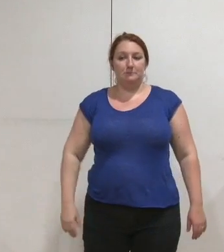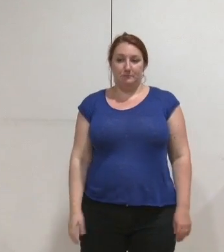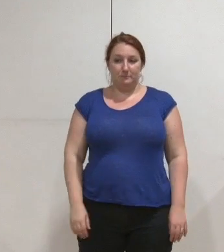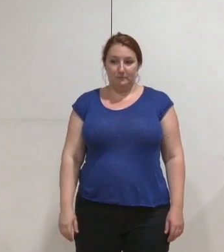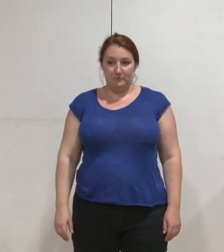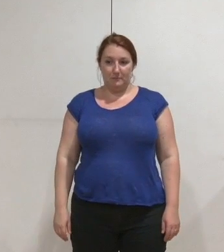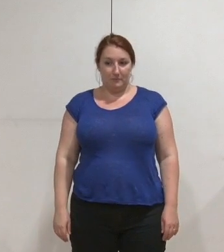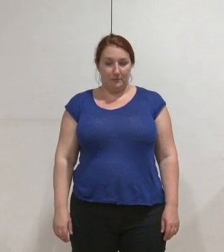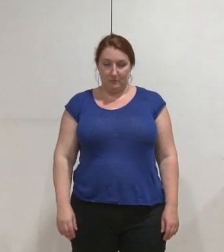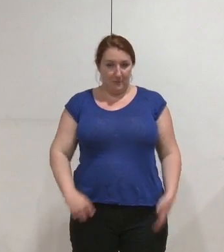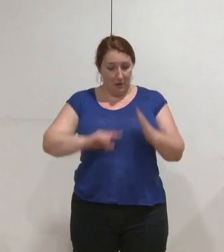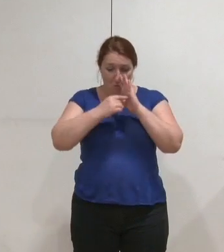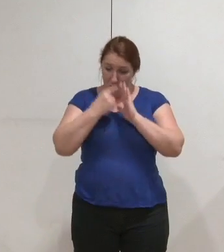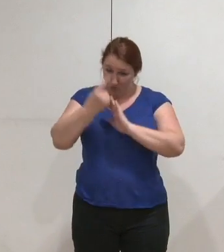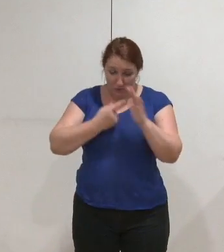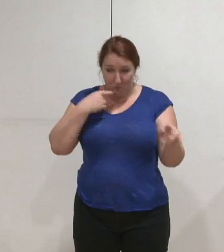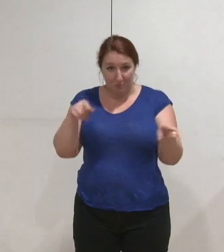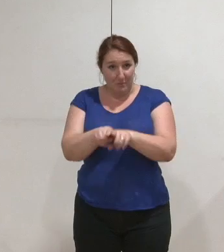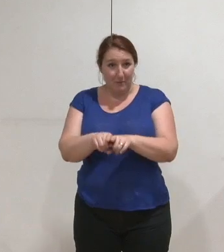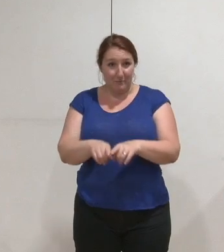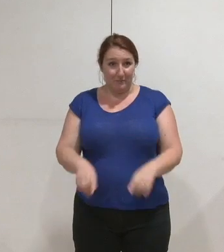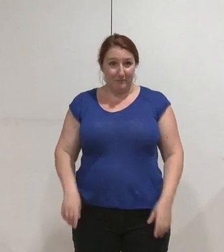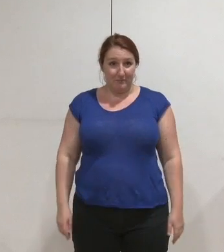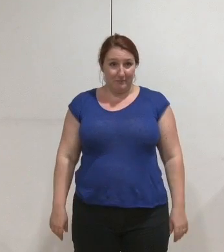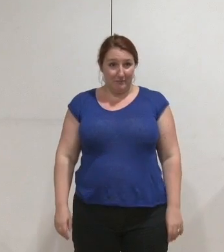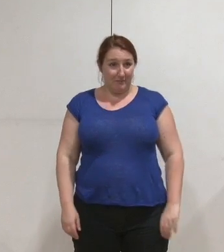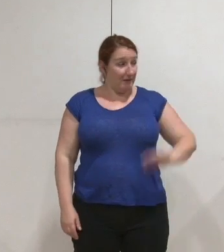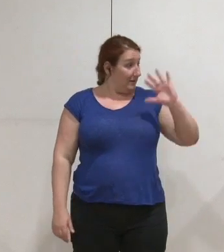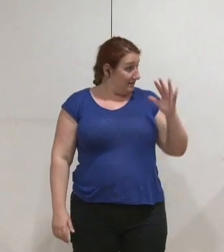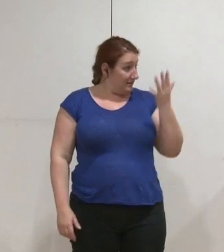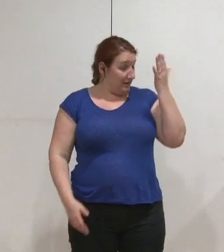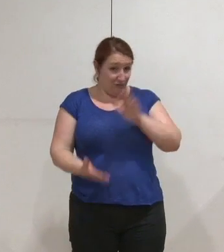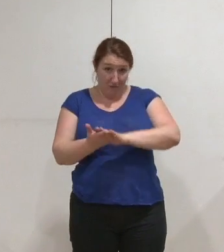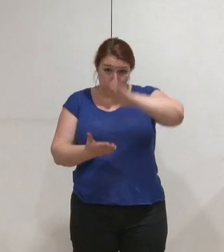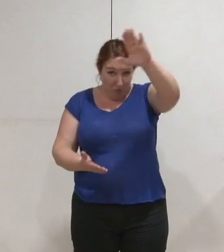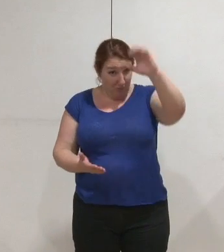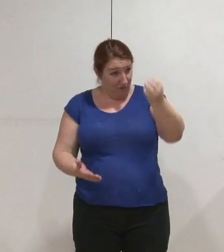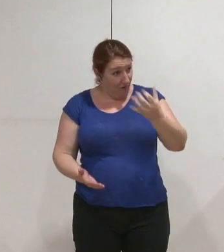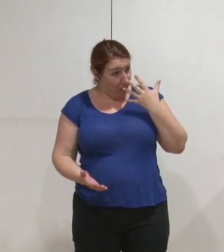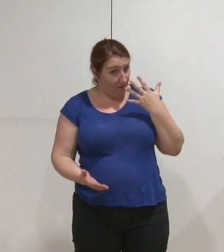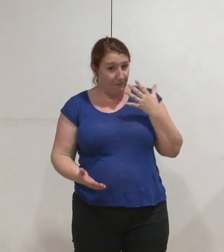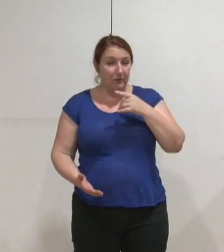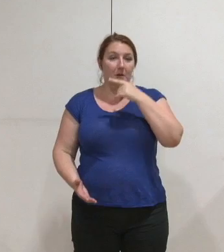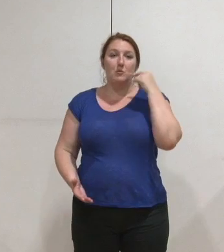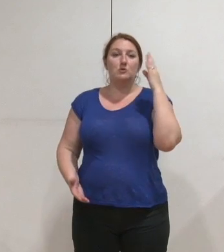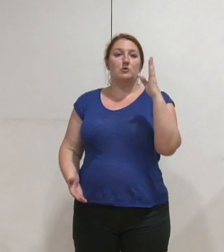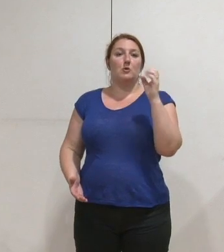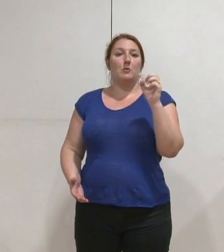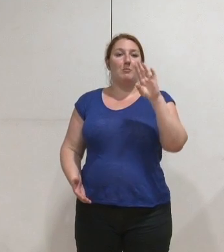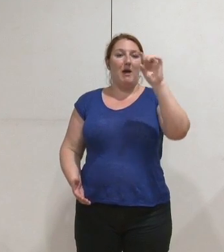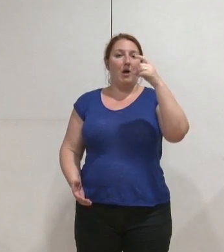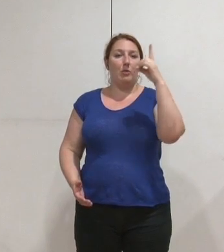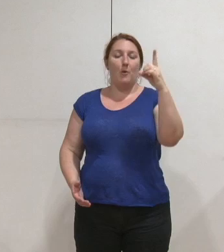réitère mon point je dire que N nous avons bienitrez pour la 5è fois votre engagement mon ber